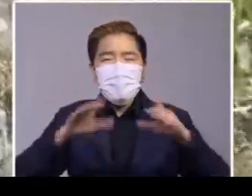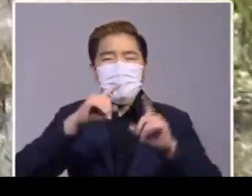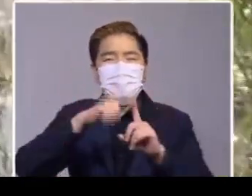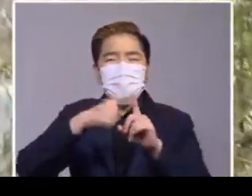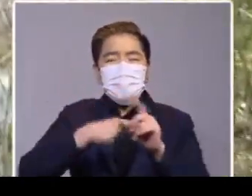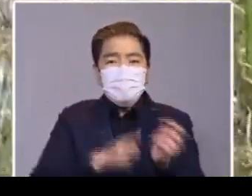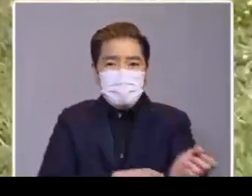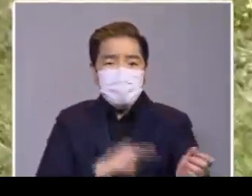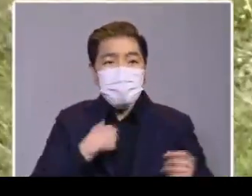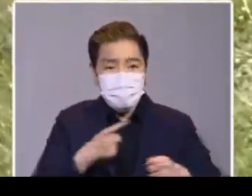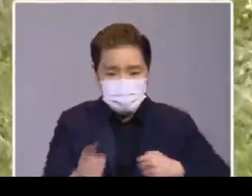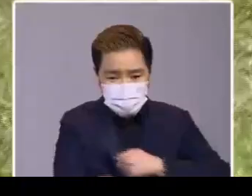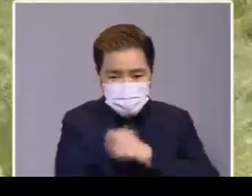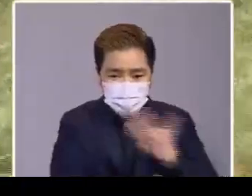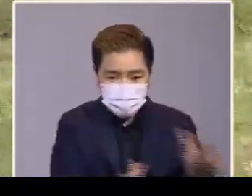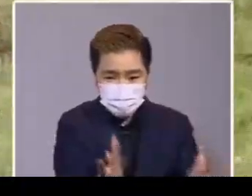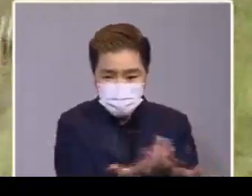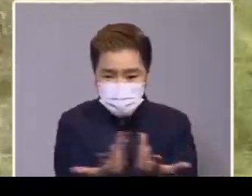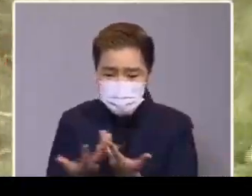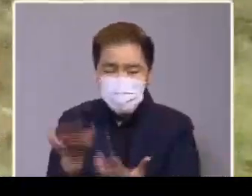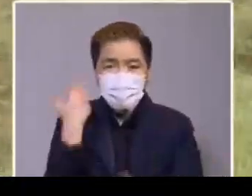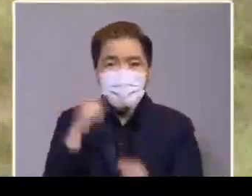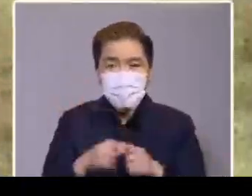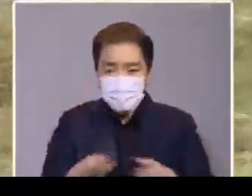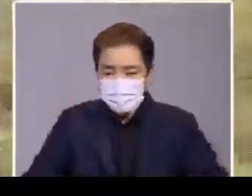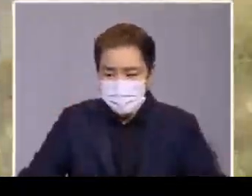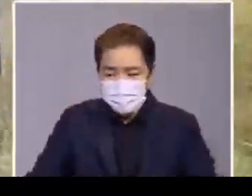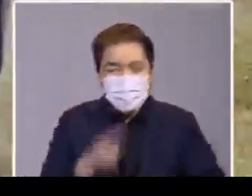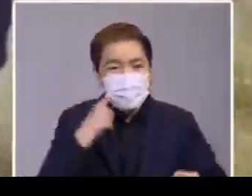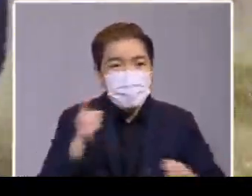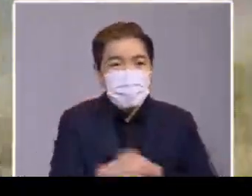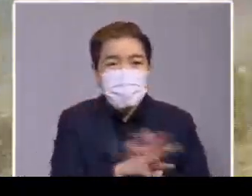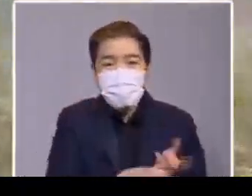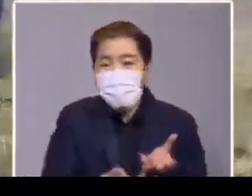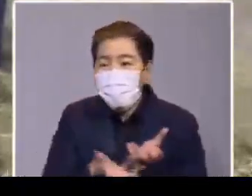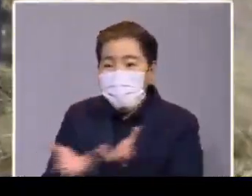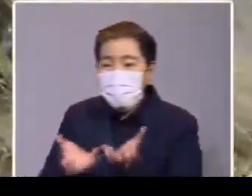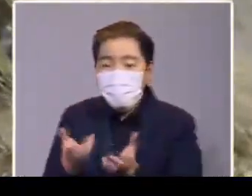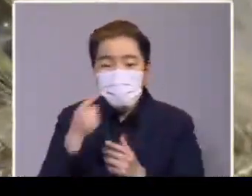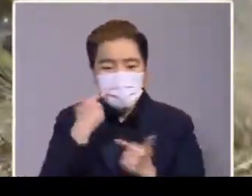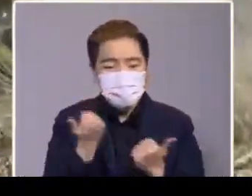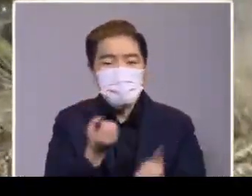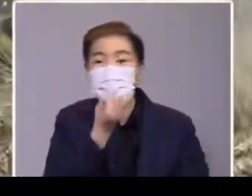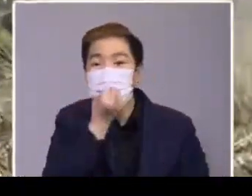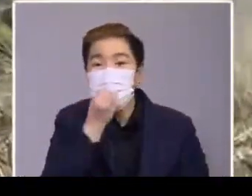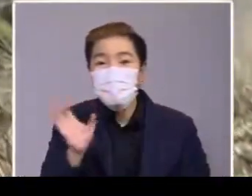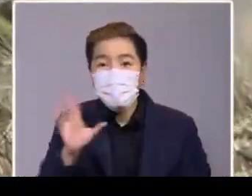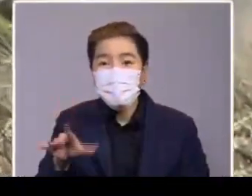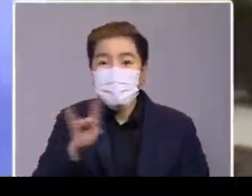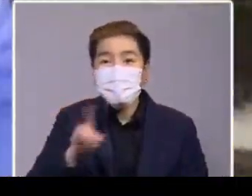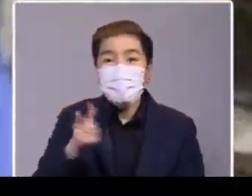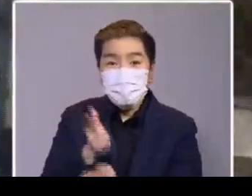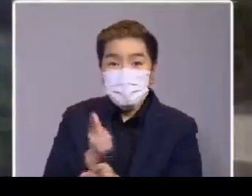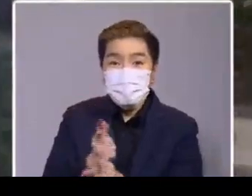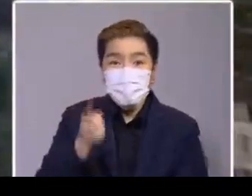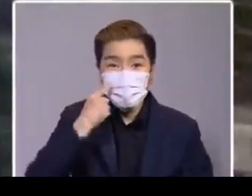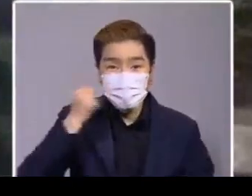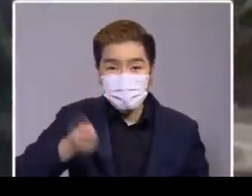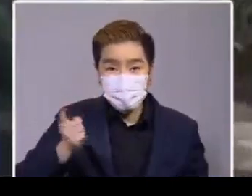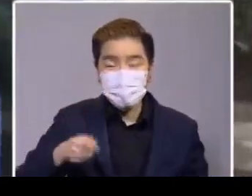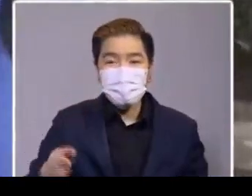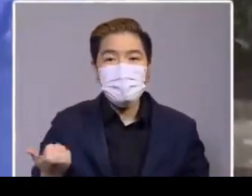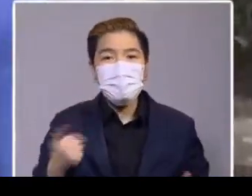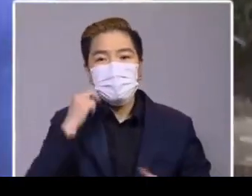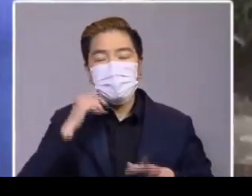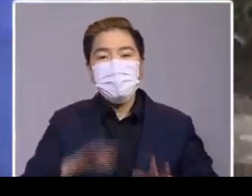ส่วนหญ้าที่เกิดตามธรรมชาติที่เคยใช้เครื่องตัดหญ้าไปตระเวนตัดไว้ให้วัวควายกินหรือว่าเอามาเลี้ยงสัตว์ที่เคยใช้เนี่ยนะ